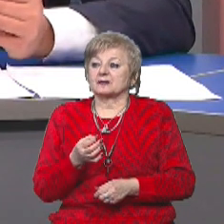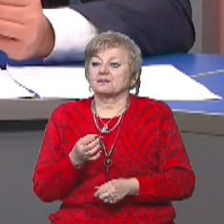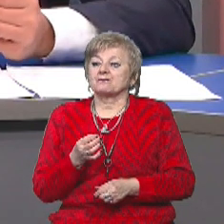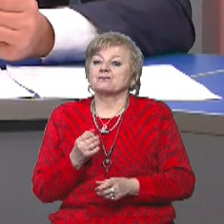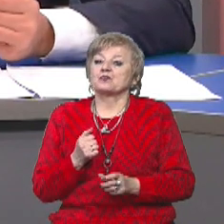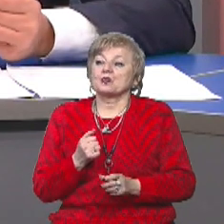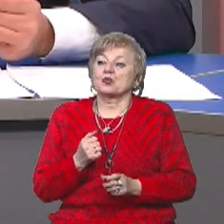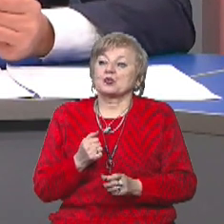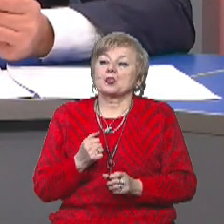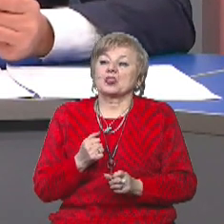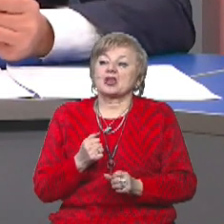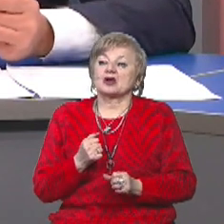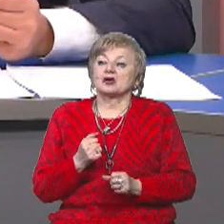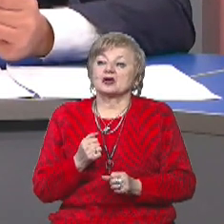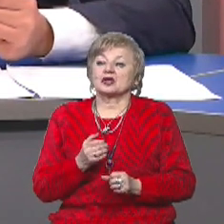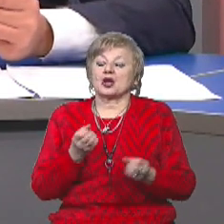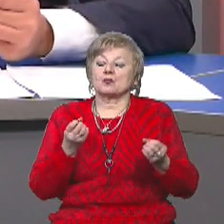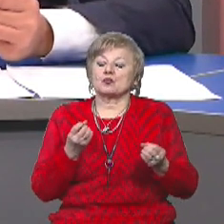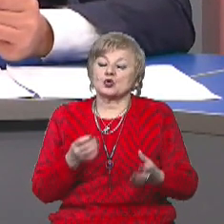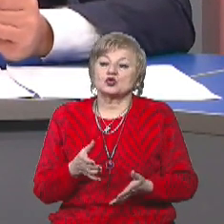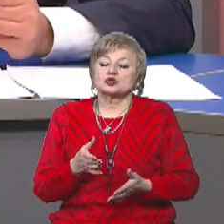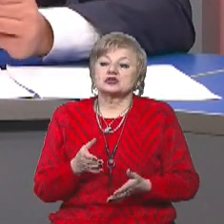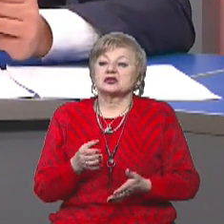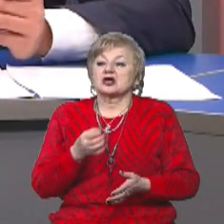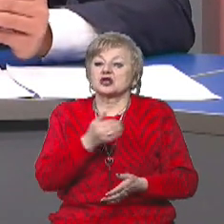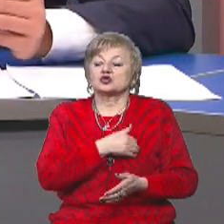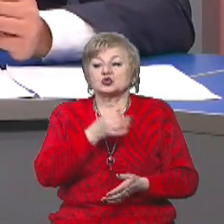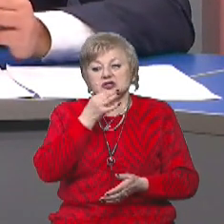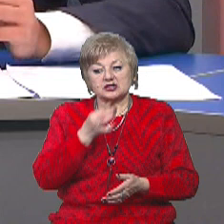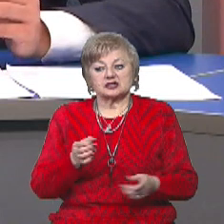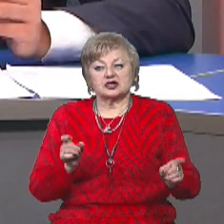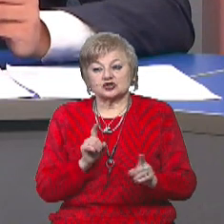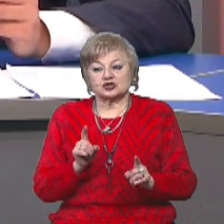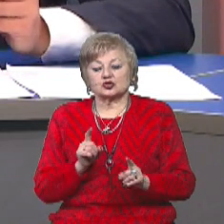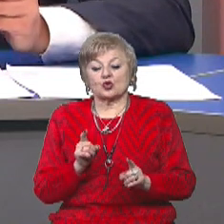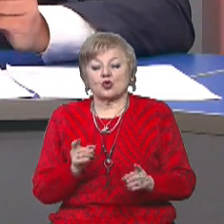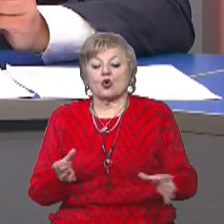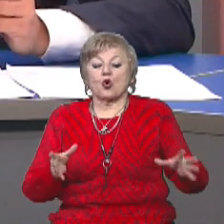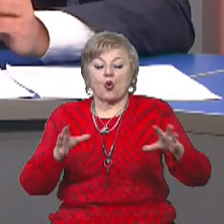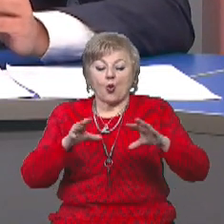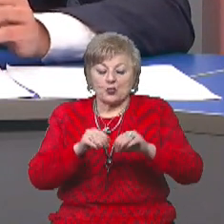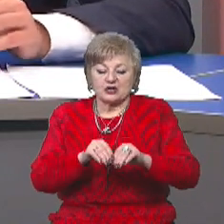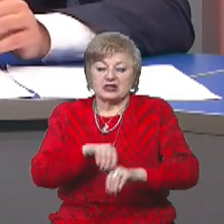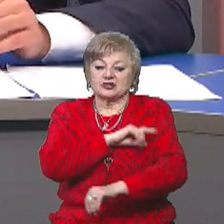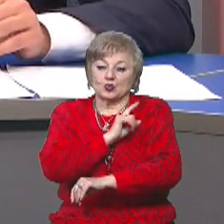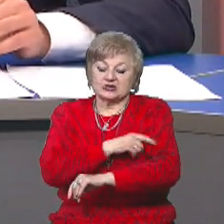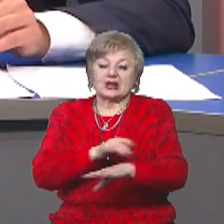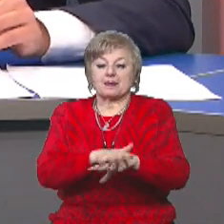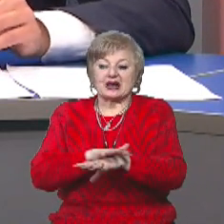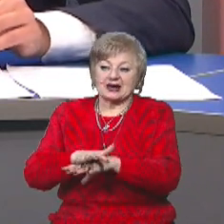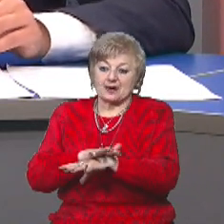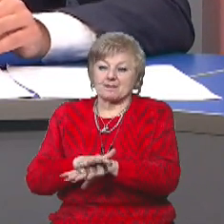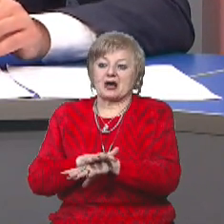не знаю. Вже часу немає. Я просто про те, що якщо об'єднані зусилля громади буде,